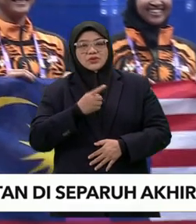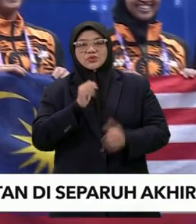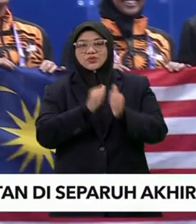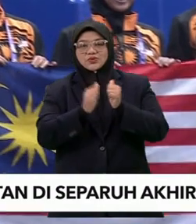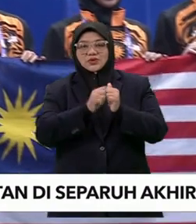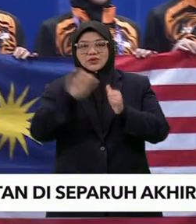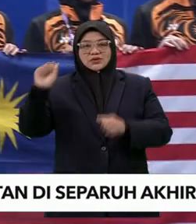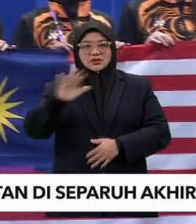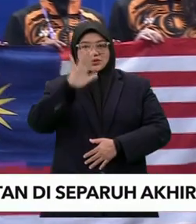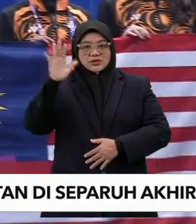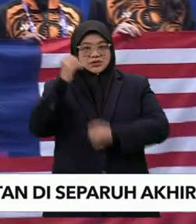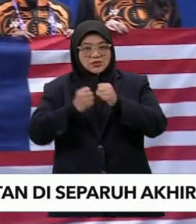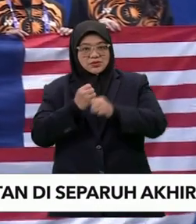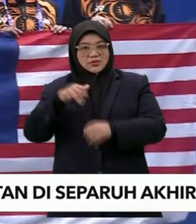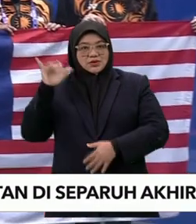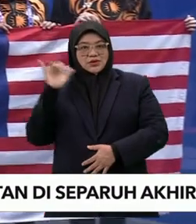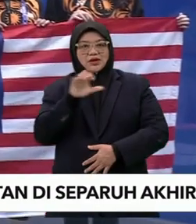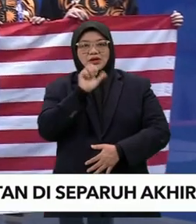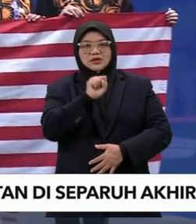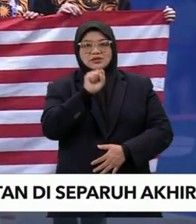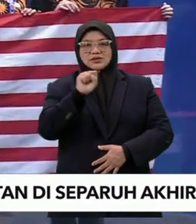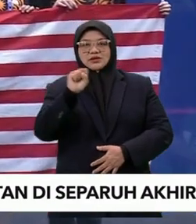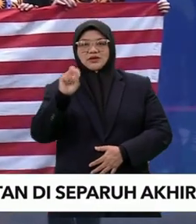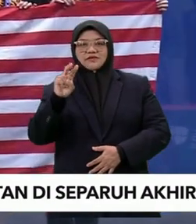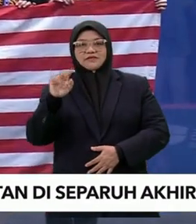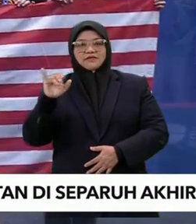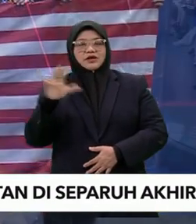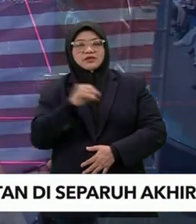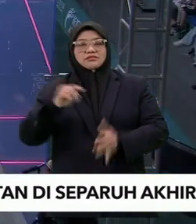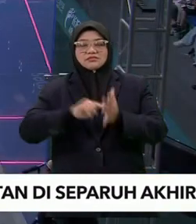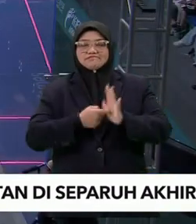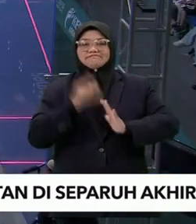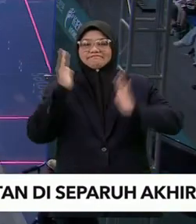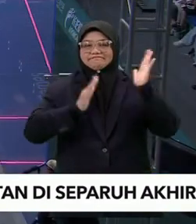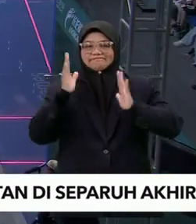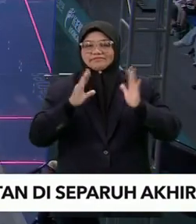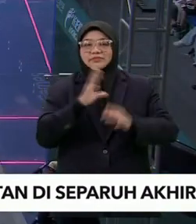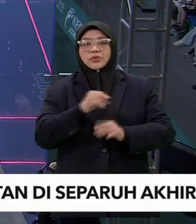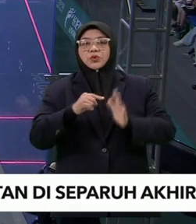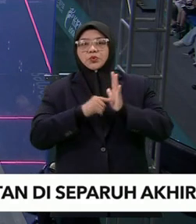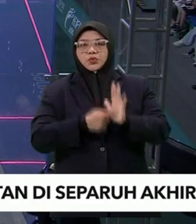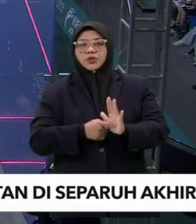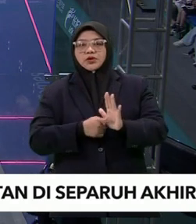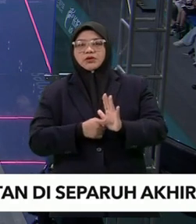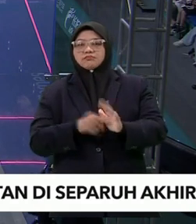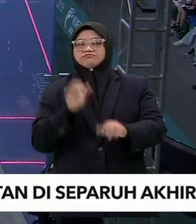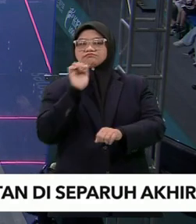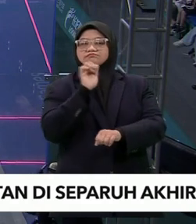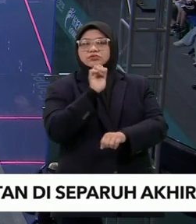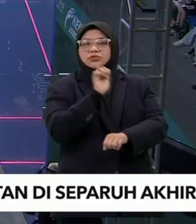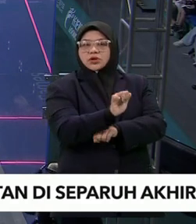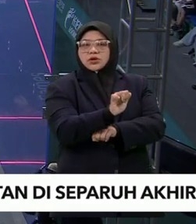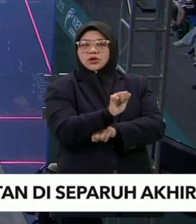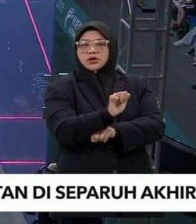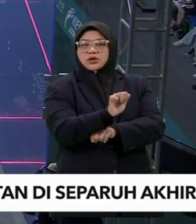edisi lepas es Sifa sanggari memberikan permulaan yang baik buat Malaysia apabila mudah menundukkan